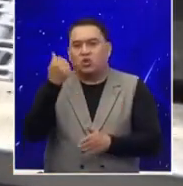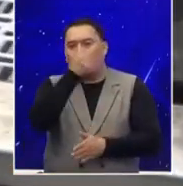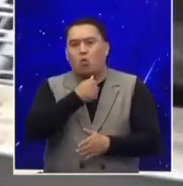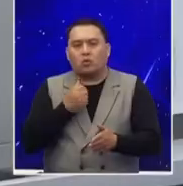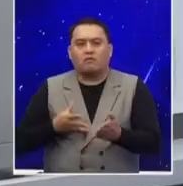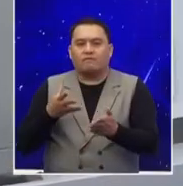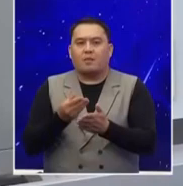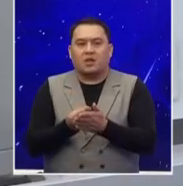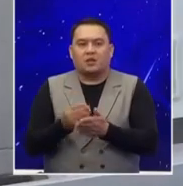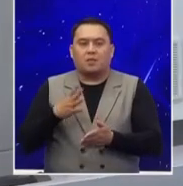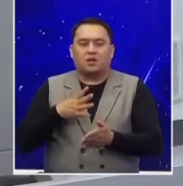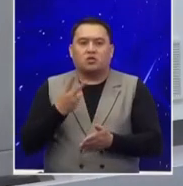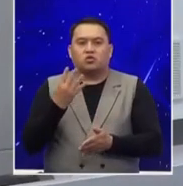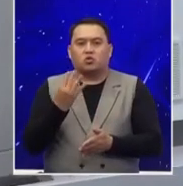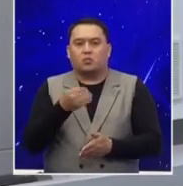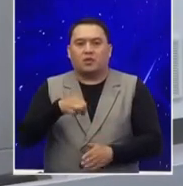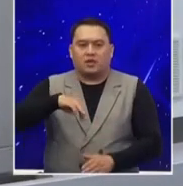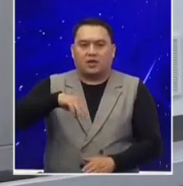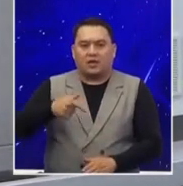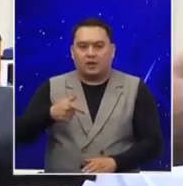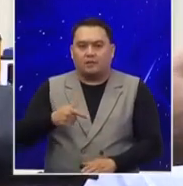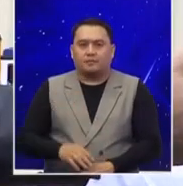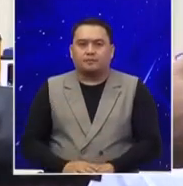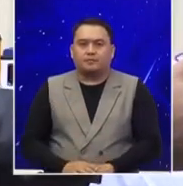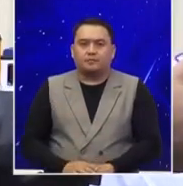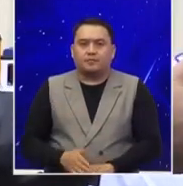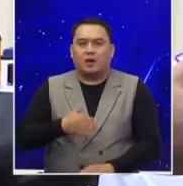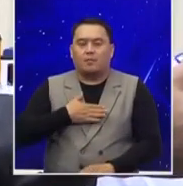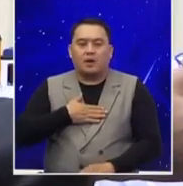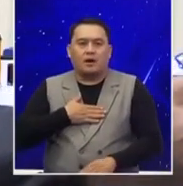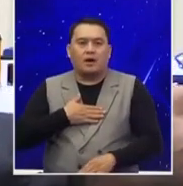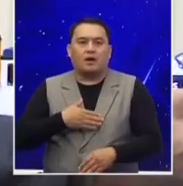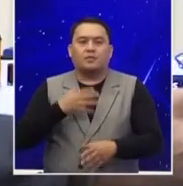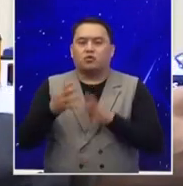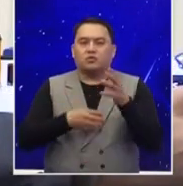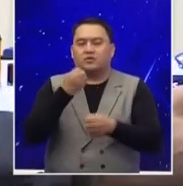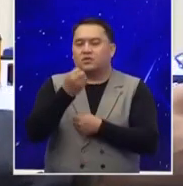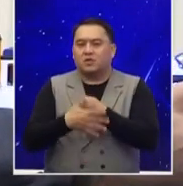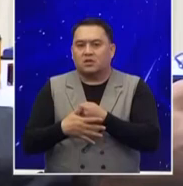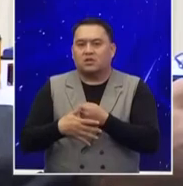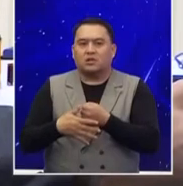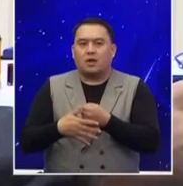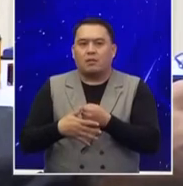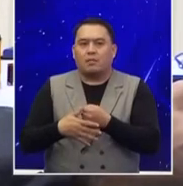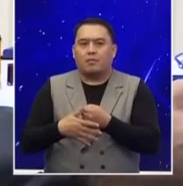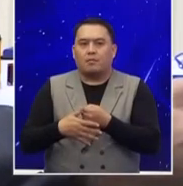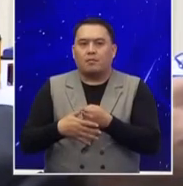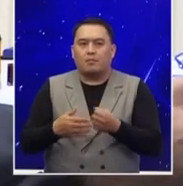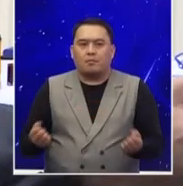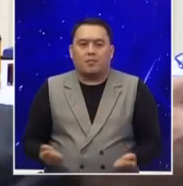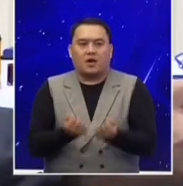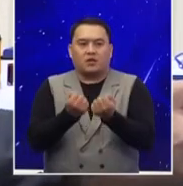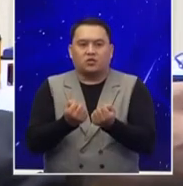выплаты составили более 4 миллиардов тенге. Мы, как Международный центр зеленых технологий, максимально оказываем